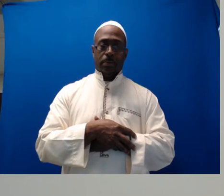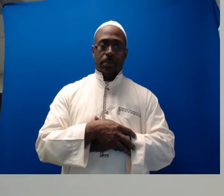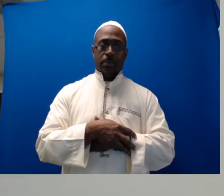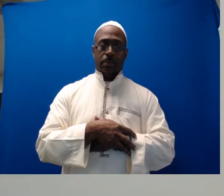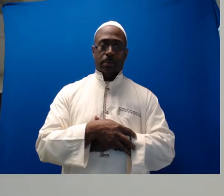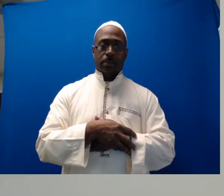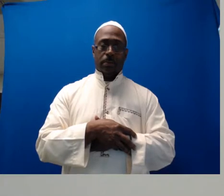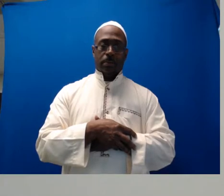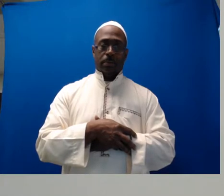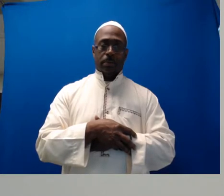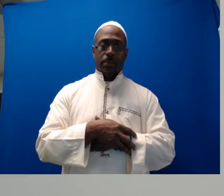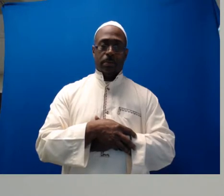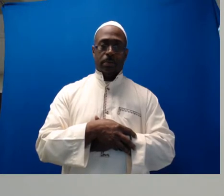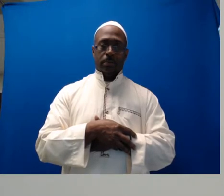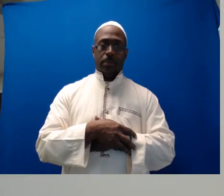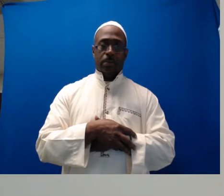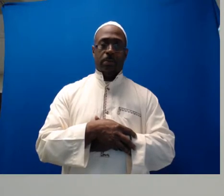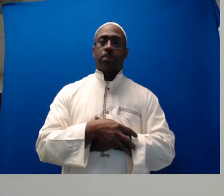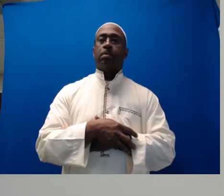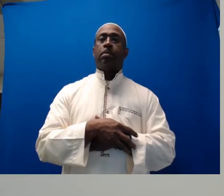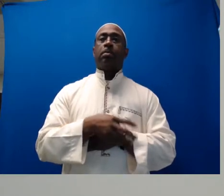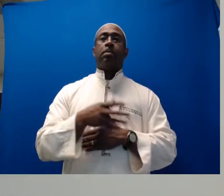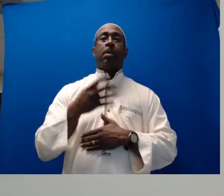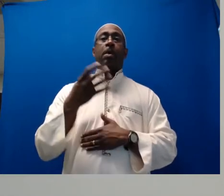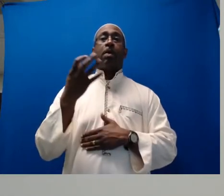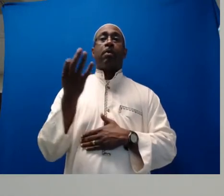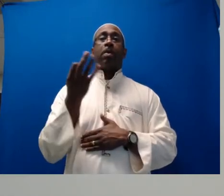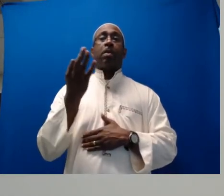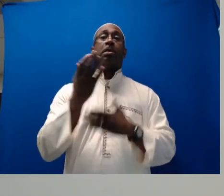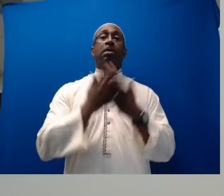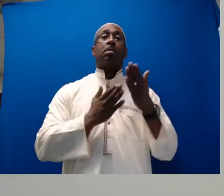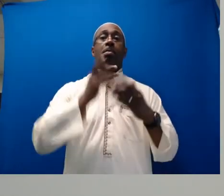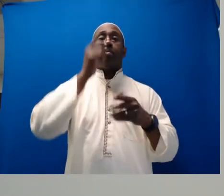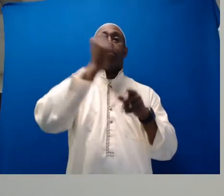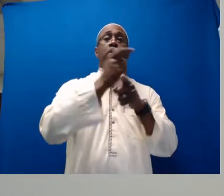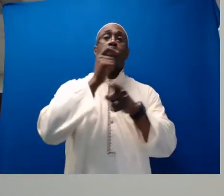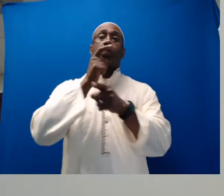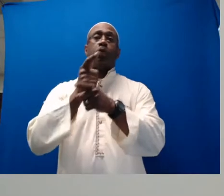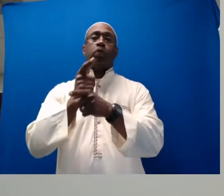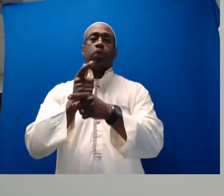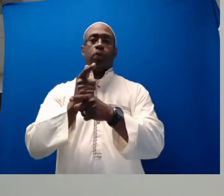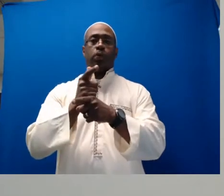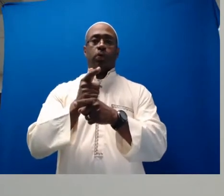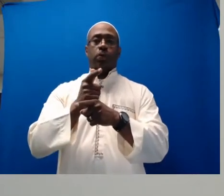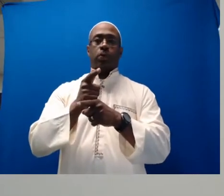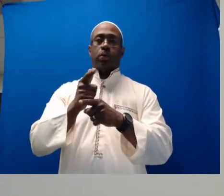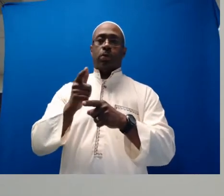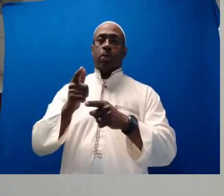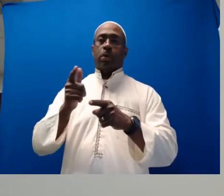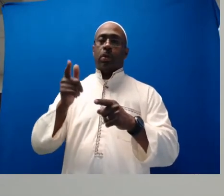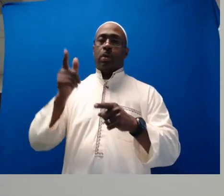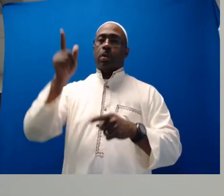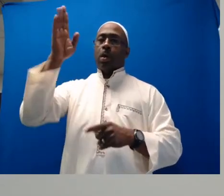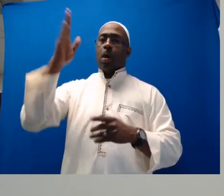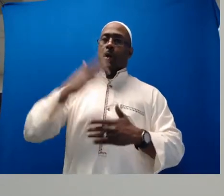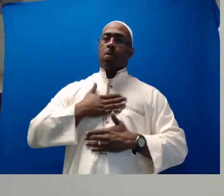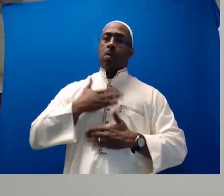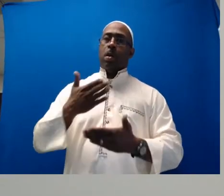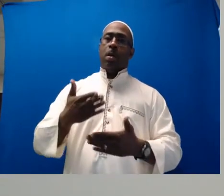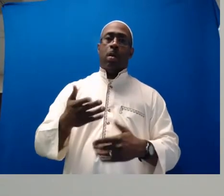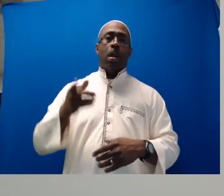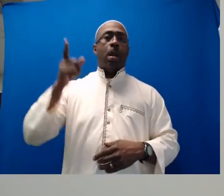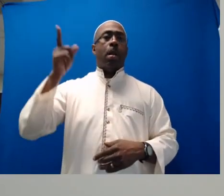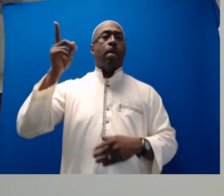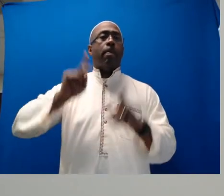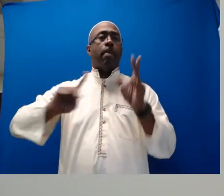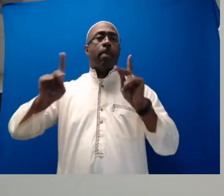جماعة. Some of our brothers and sisters, mashallah, as they are coming into the masjid and they're